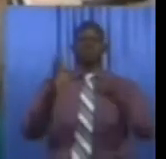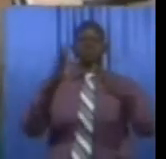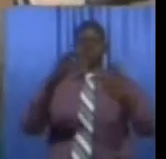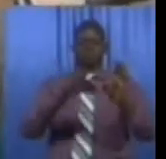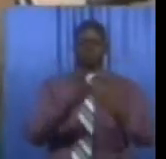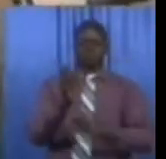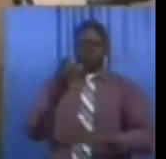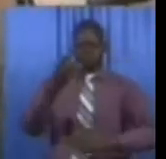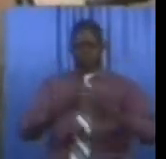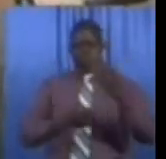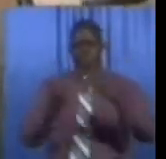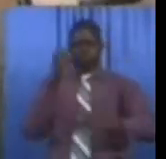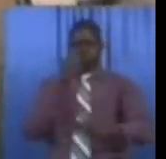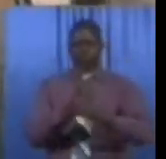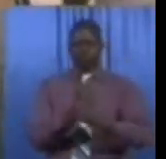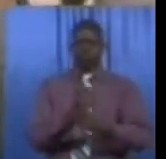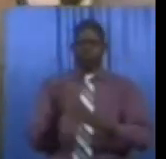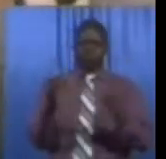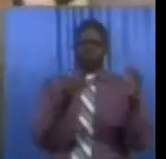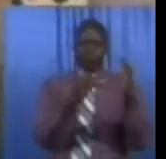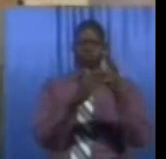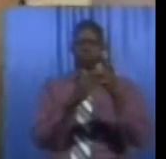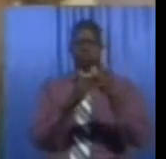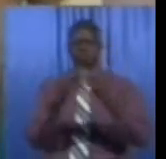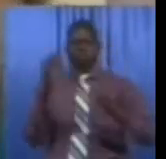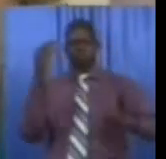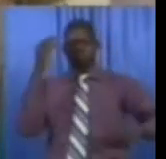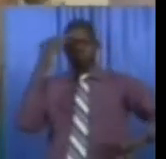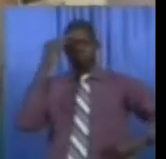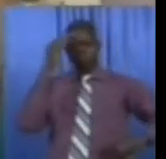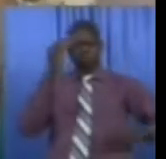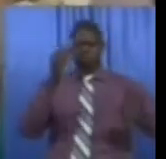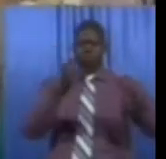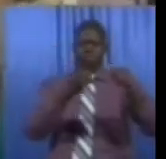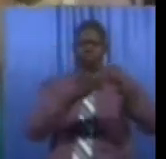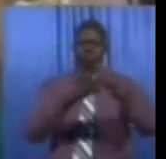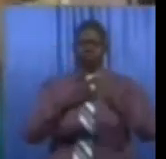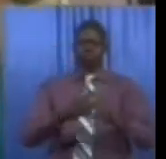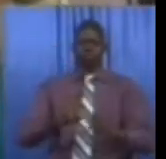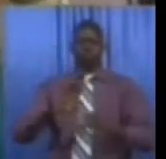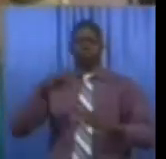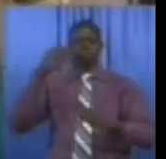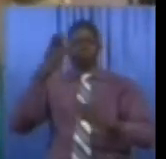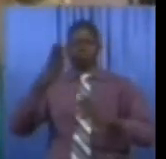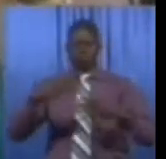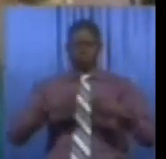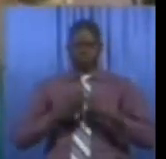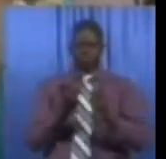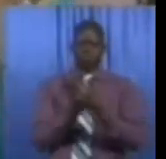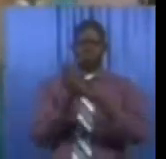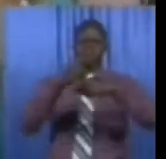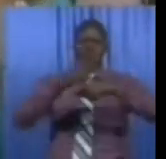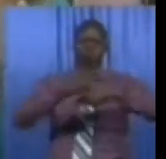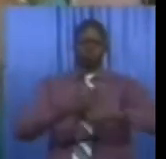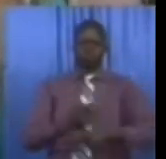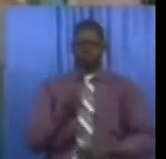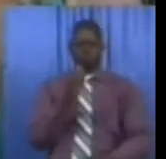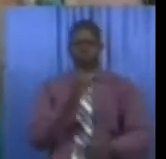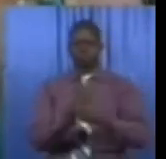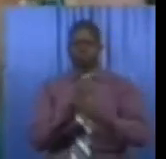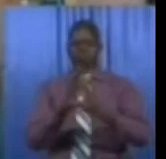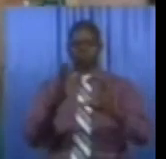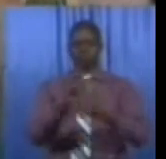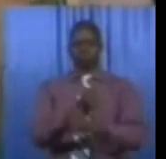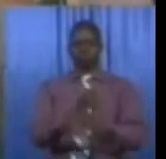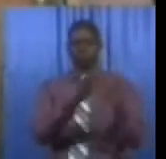allons intervenir, c'est dans la lutte contre la malaria. L'autre priorité à l'avenir, c'est la santé de la reproduction. Nous allons intervenir dans la prise en